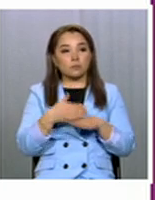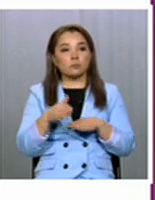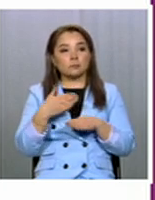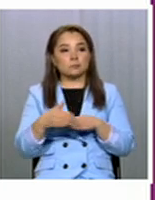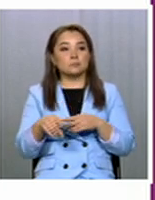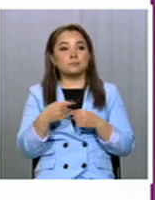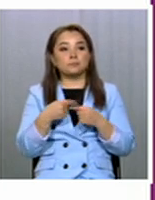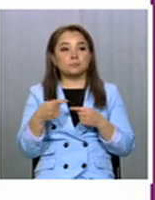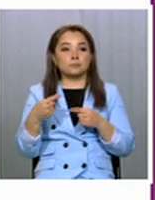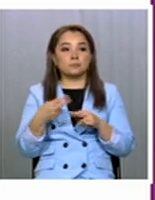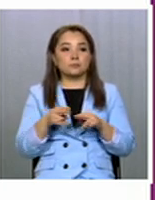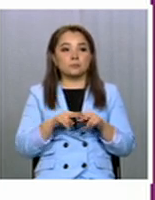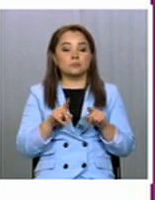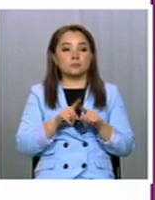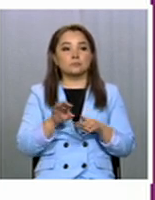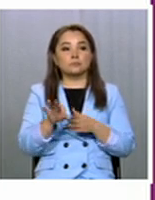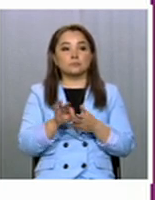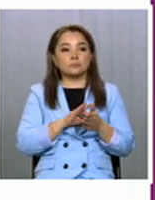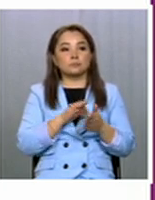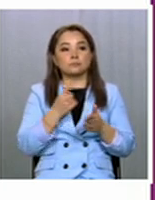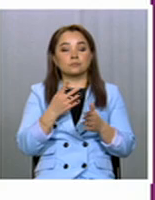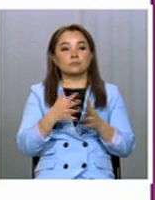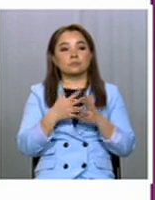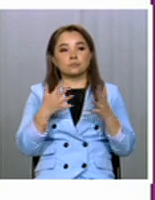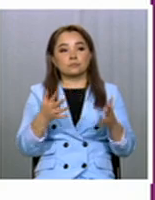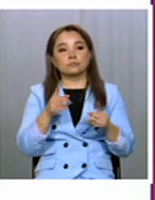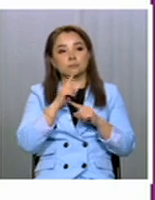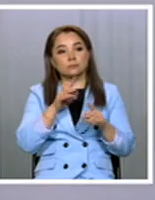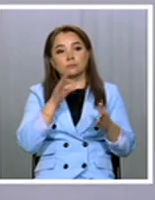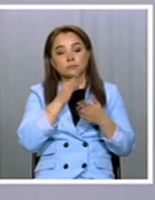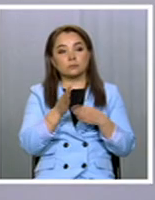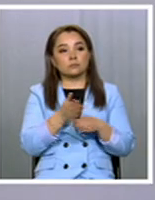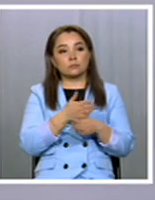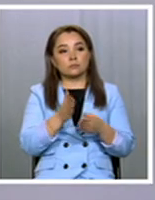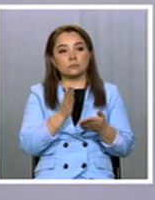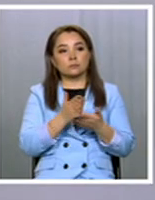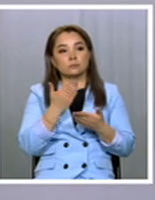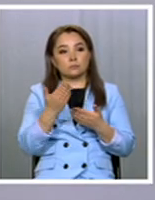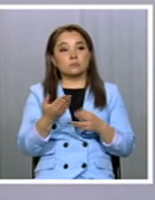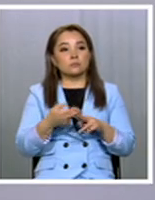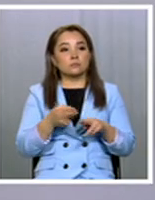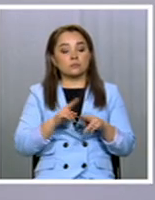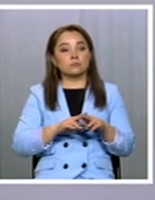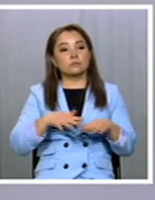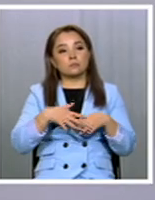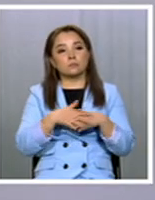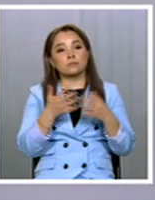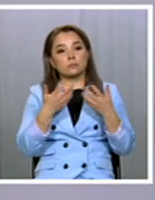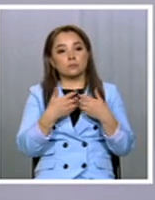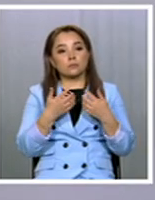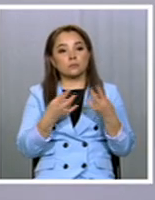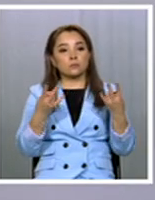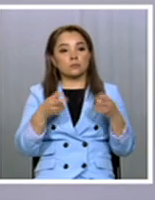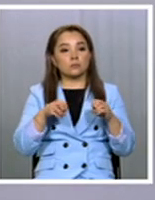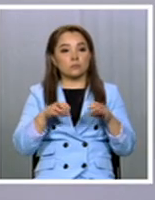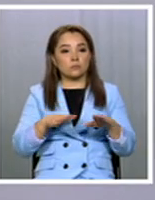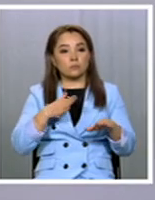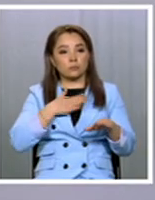айырмашылығы бірден артық болмайтын бөліктерге бөліңіз. Осы есепті шешу үшін